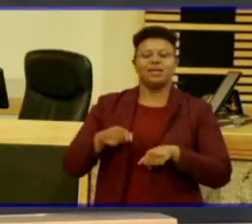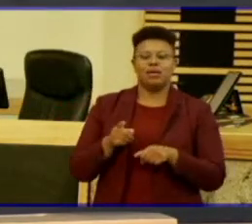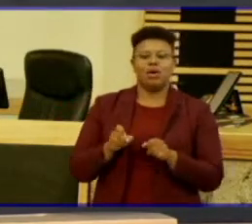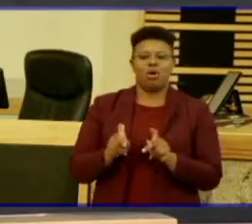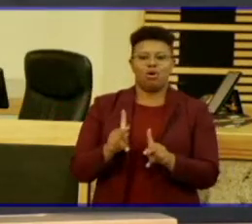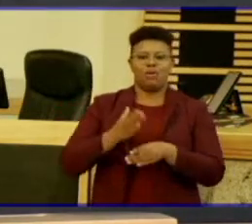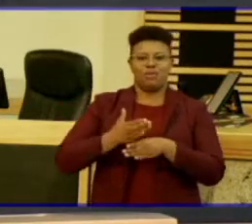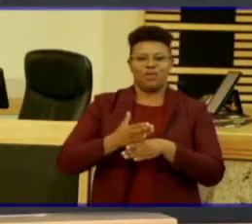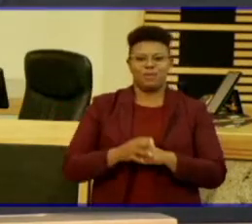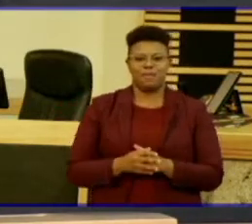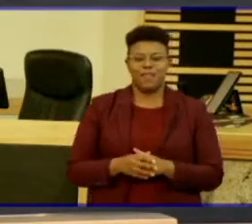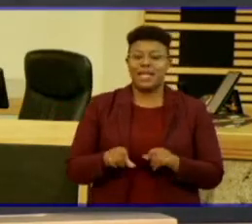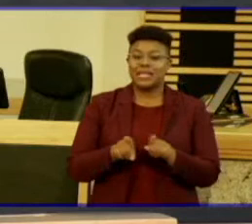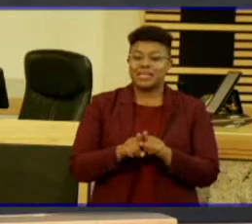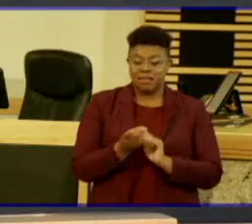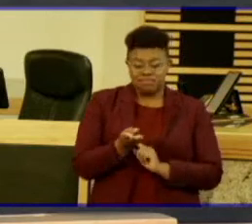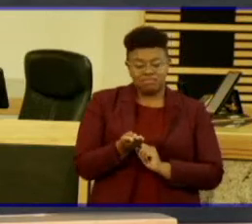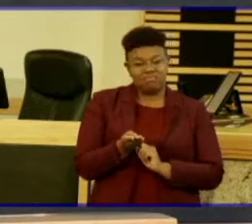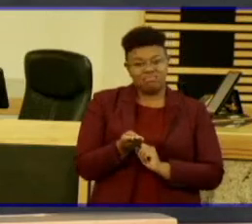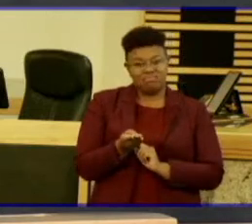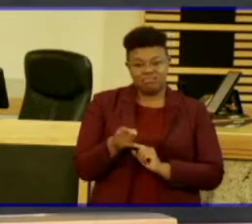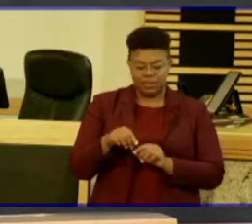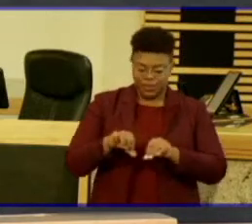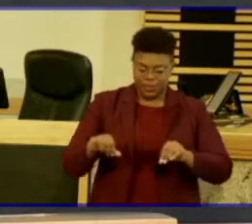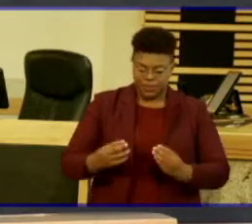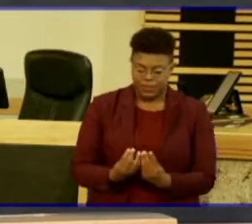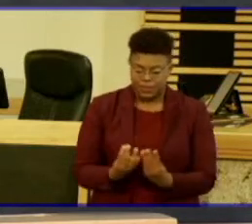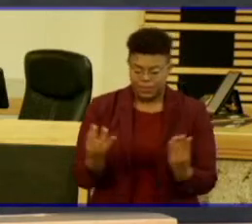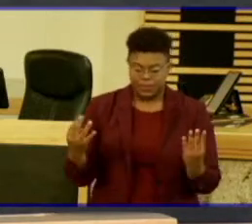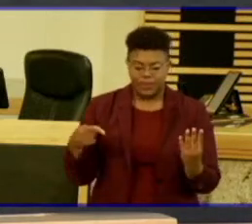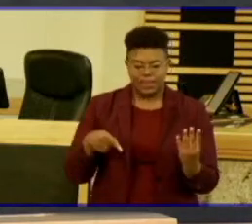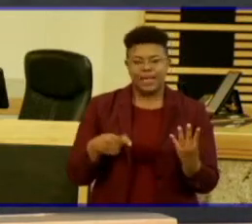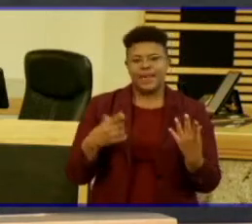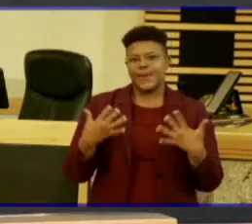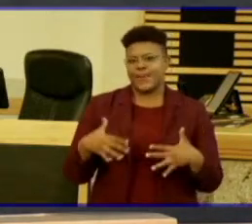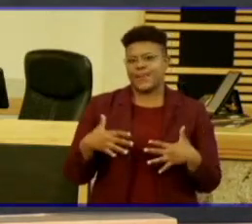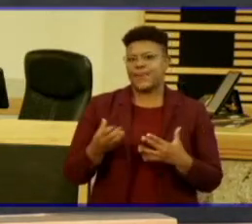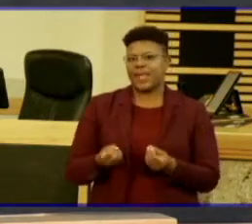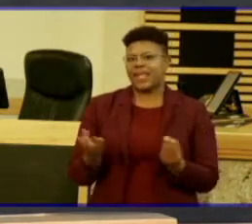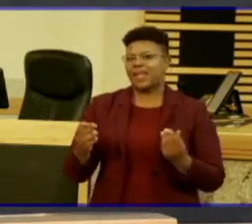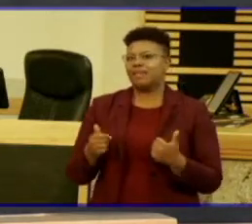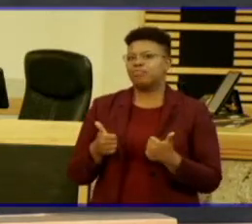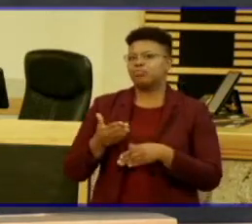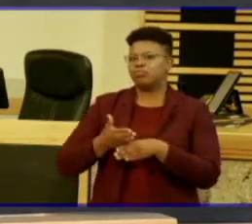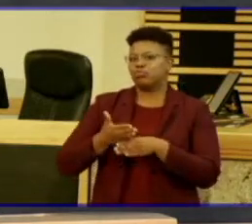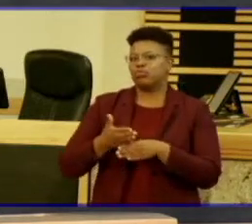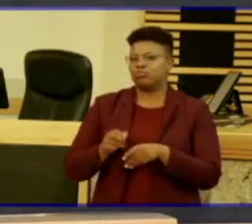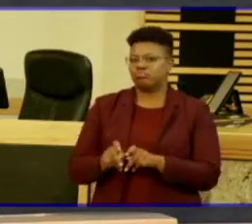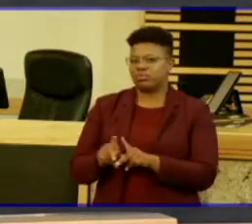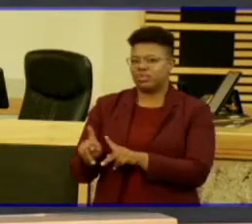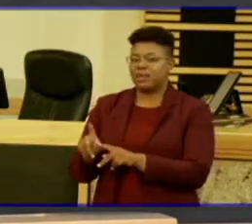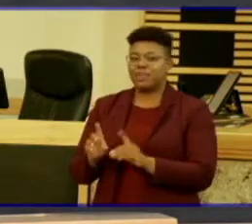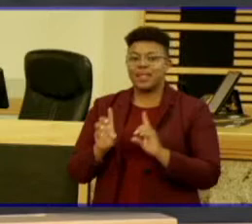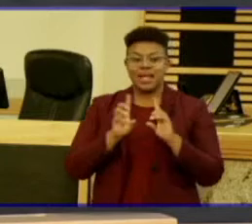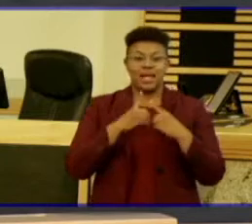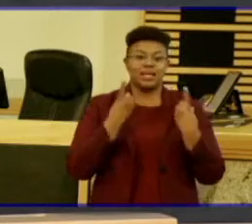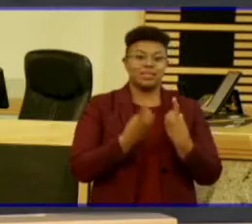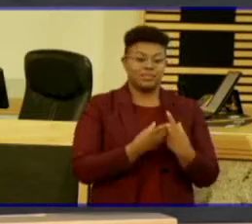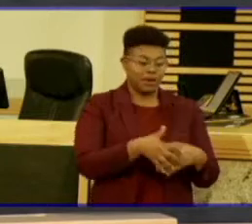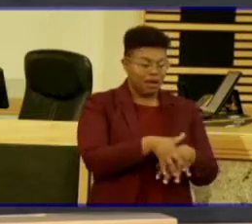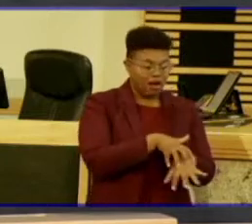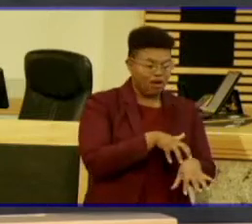the cannabis plant remains in our radar for economic growth and job creation. The Department of Agriculture and Rural